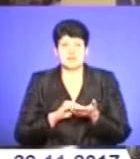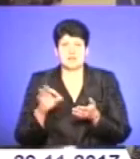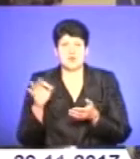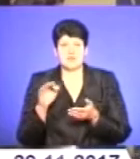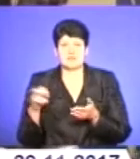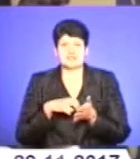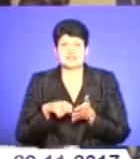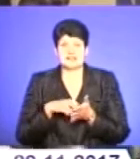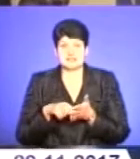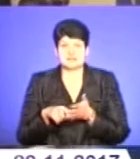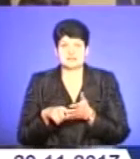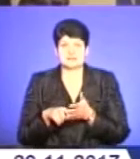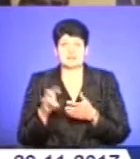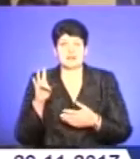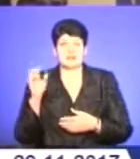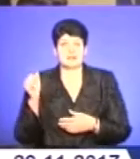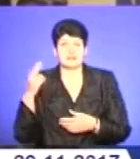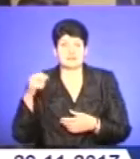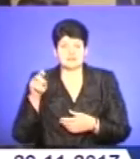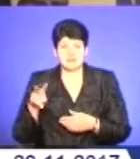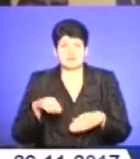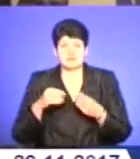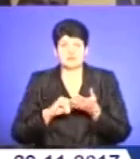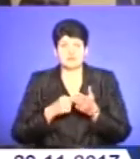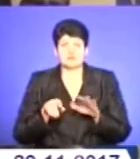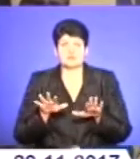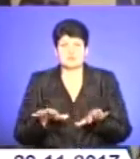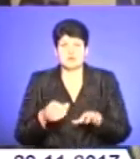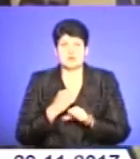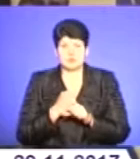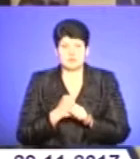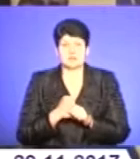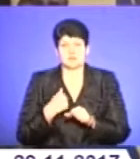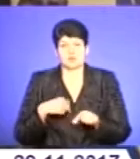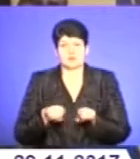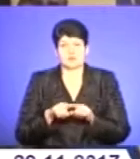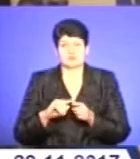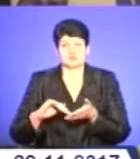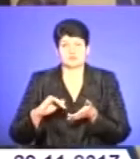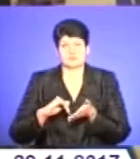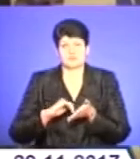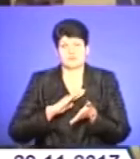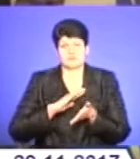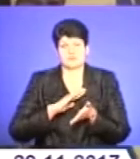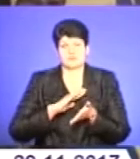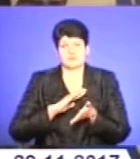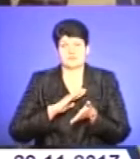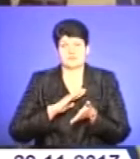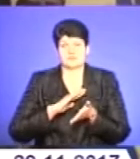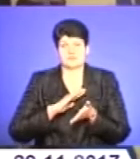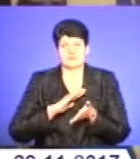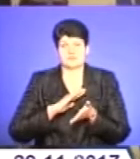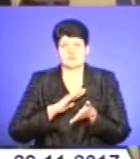до Надала і давала довідку з місця роботи, що мені також було у відповідь мені офіційно надіслали,